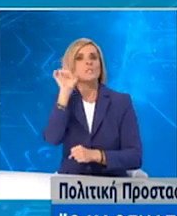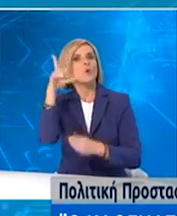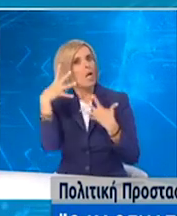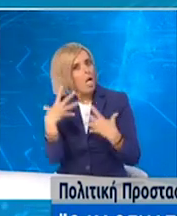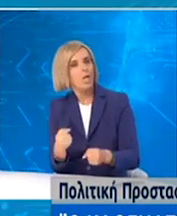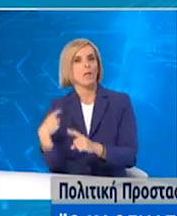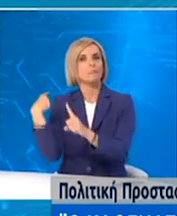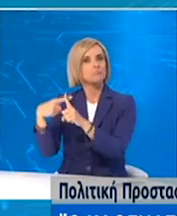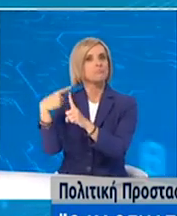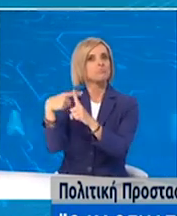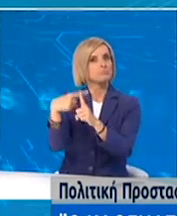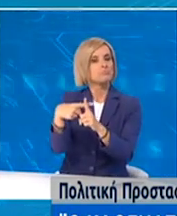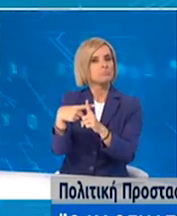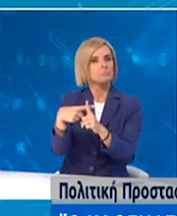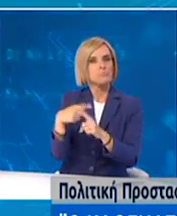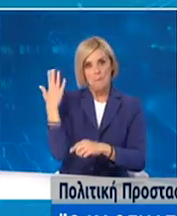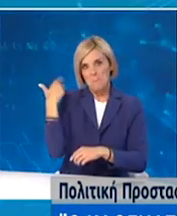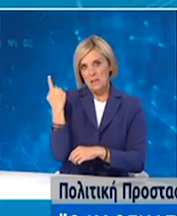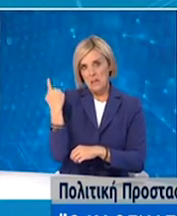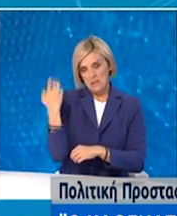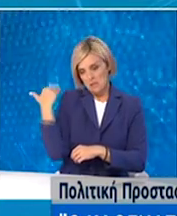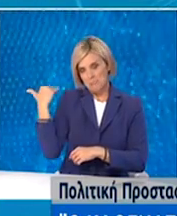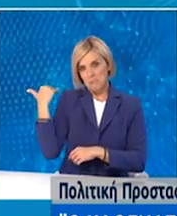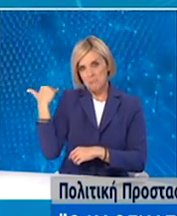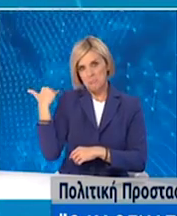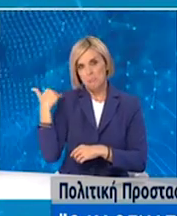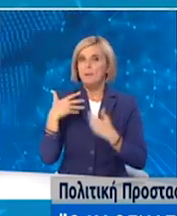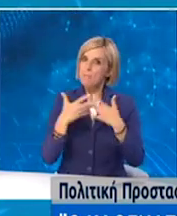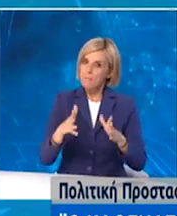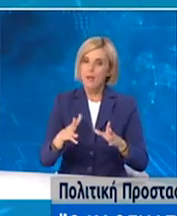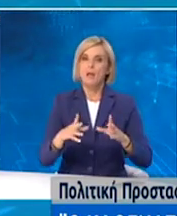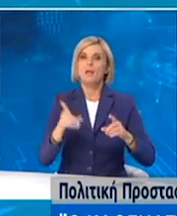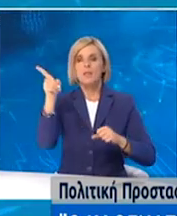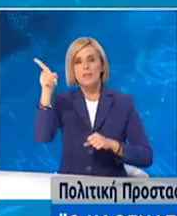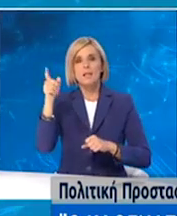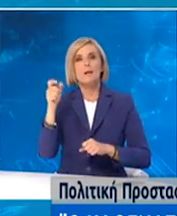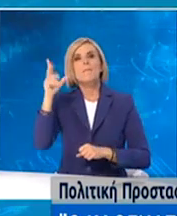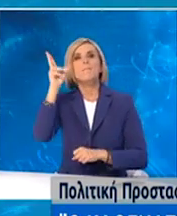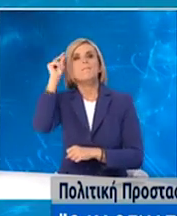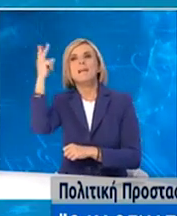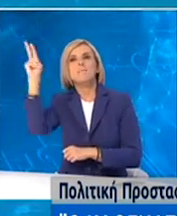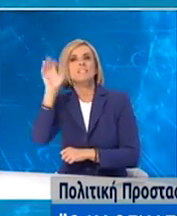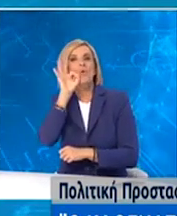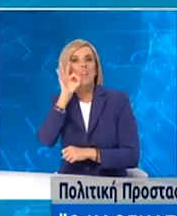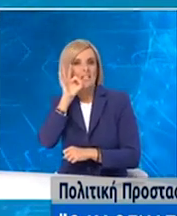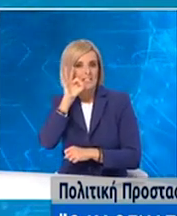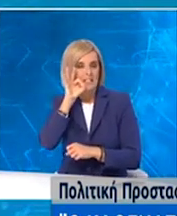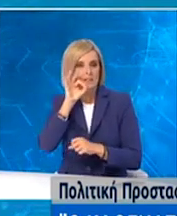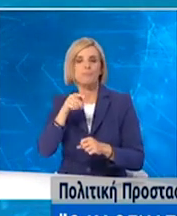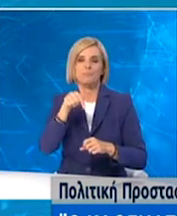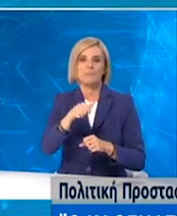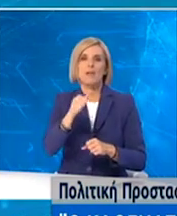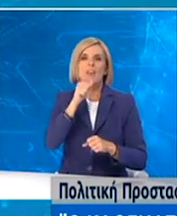στην Θεσσαλονίκη. Μάλιστα, πριν από λίγο καιρό έγιναν κάποιες μετρήσεις από το ΑΠΕΘΙΤΑ που δείχνουν ότι στα λίμματα